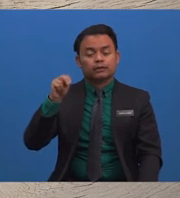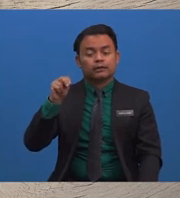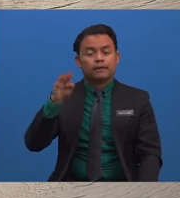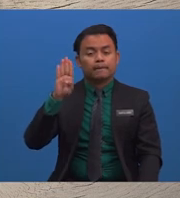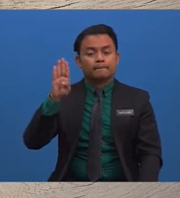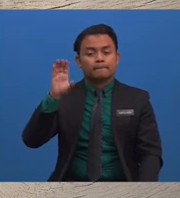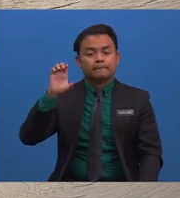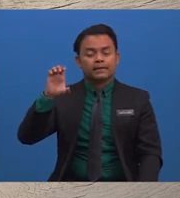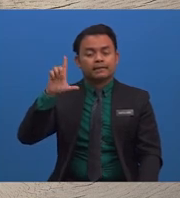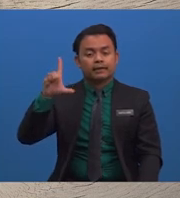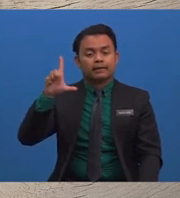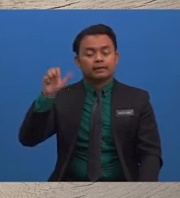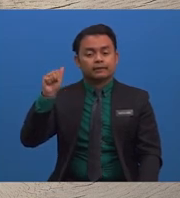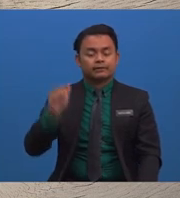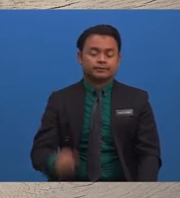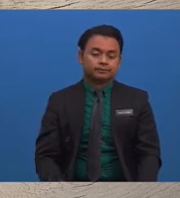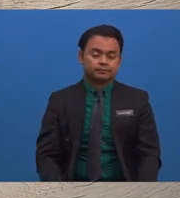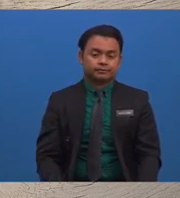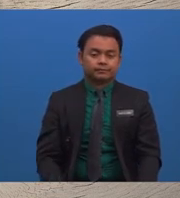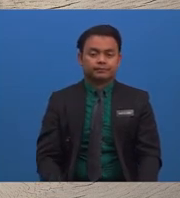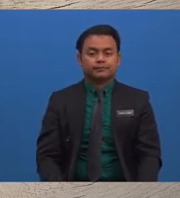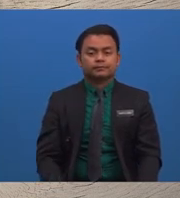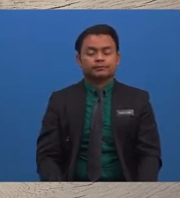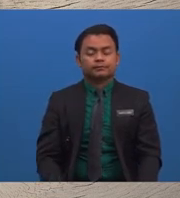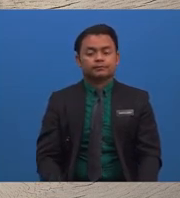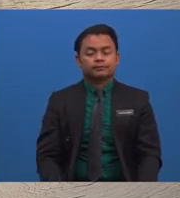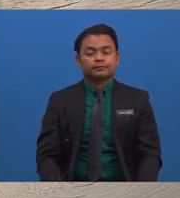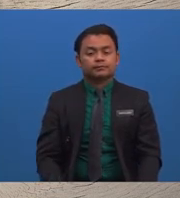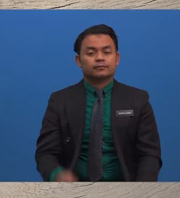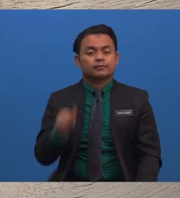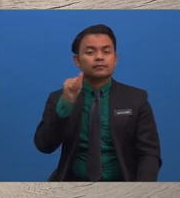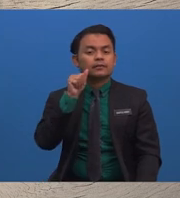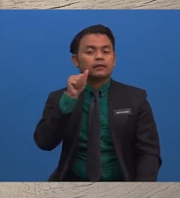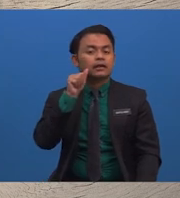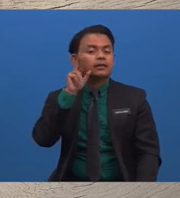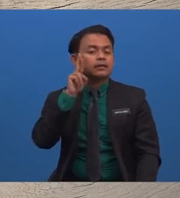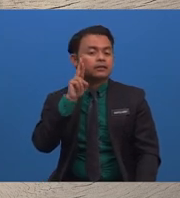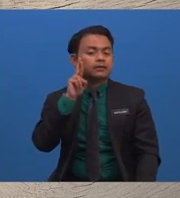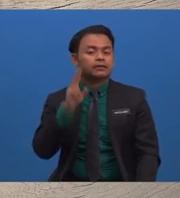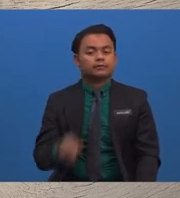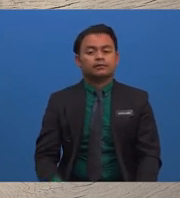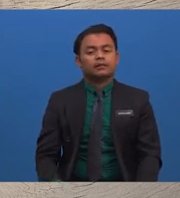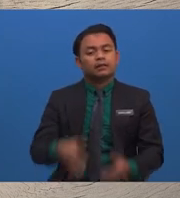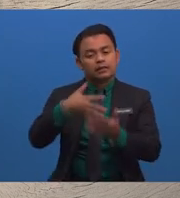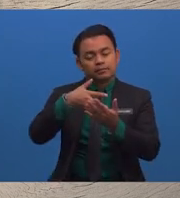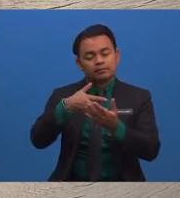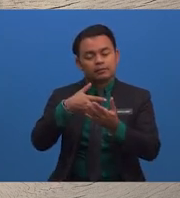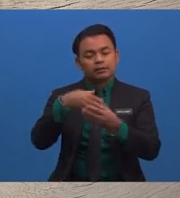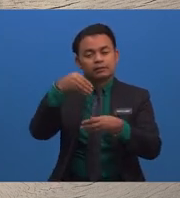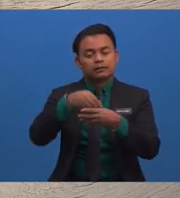guru bahasa Inggeris mereka. Aira lemah dalam mata pelajaran bahasa Inggeris. Puan